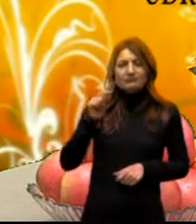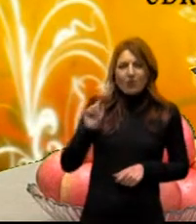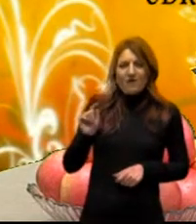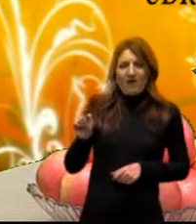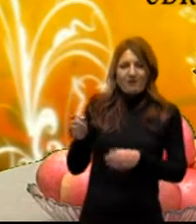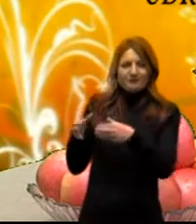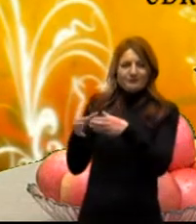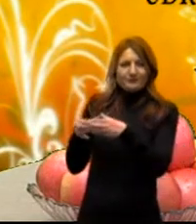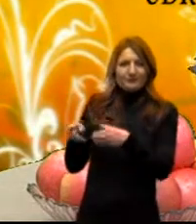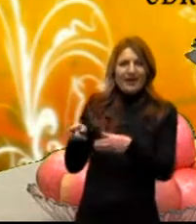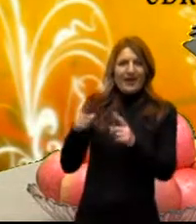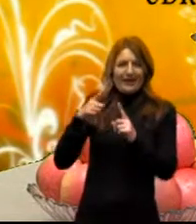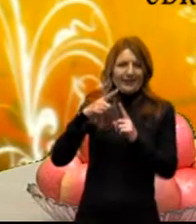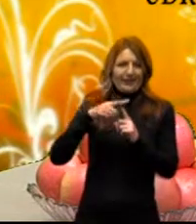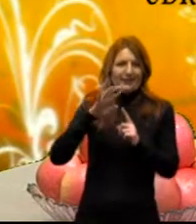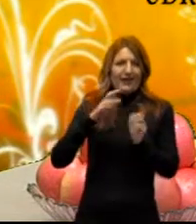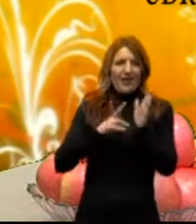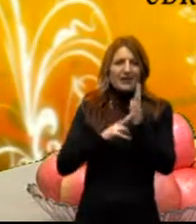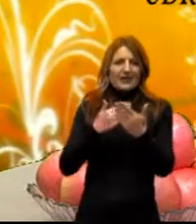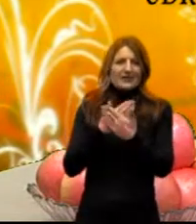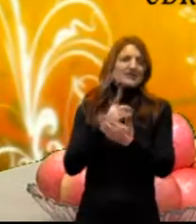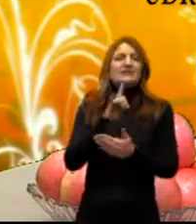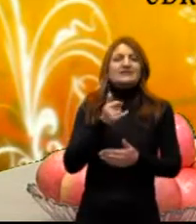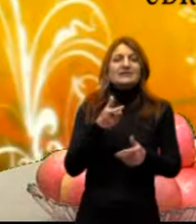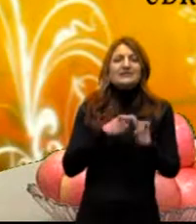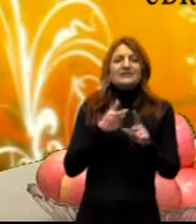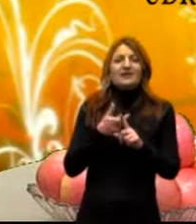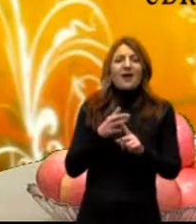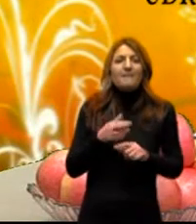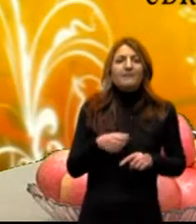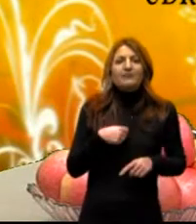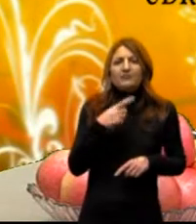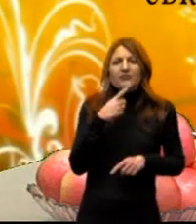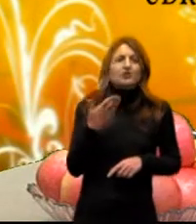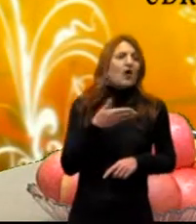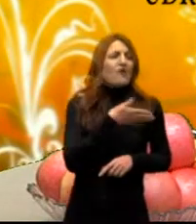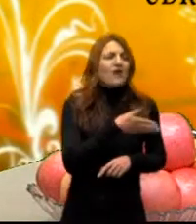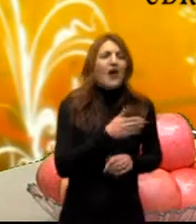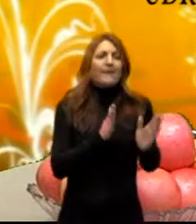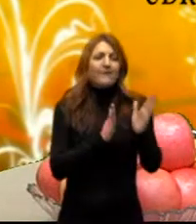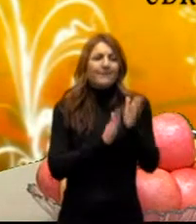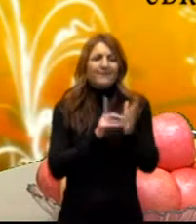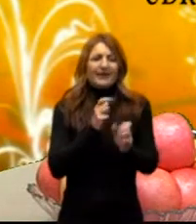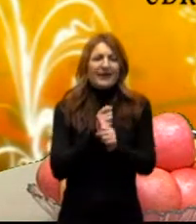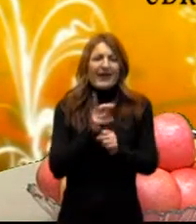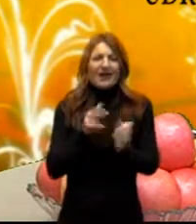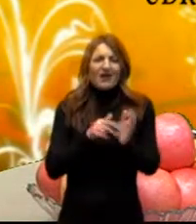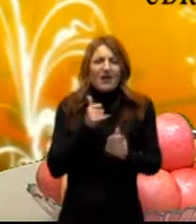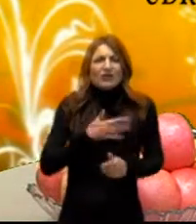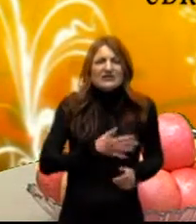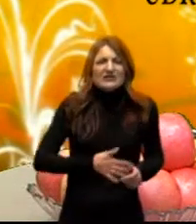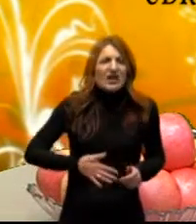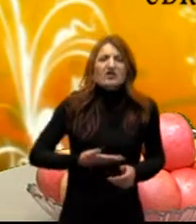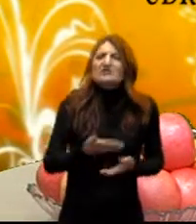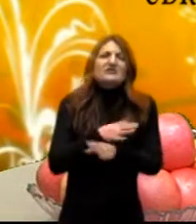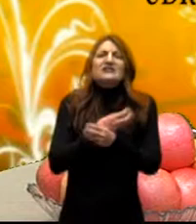li su one, evo, kad bi ja sada gradirala nekako, da li je migrenozna glavobolja strašna? Mi sve žene imamo neke